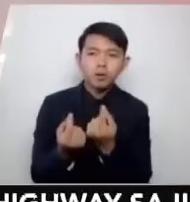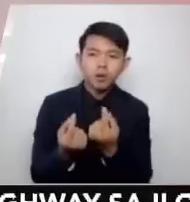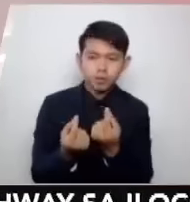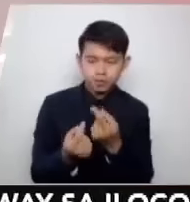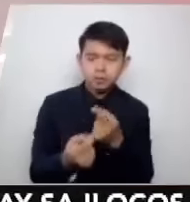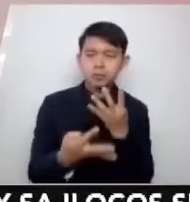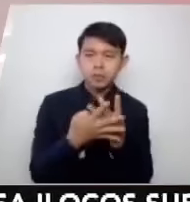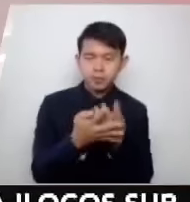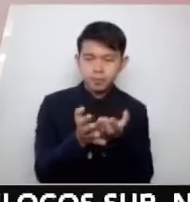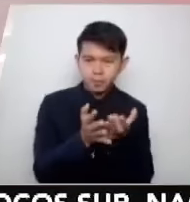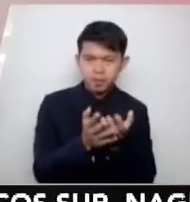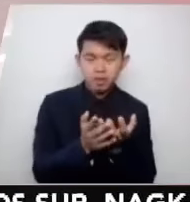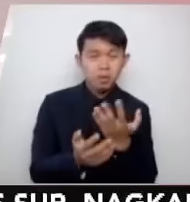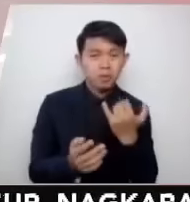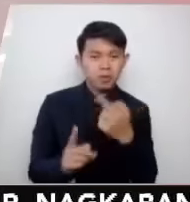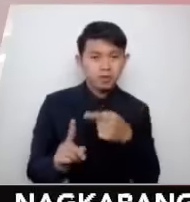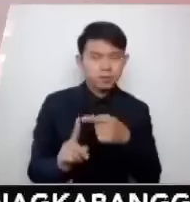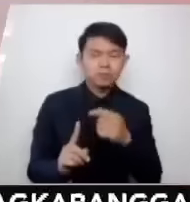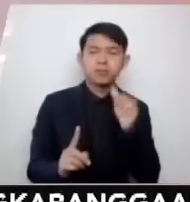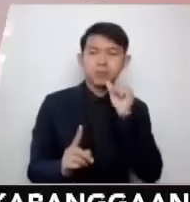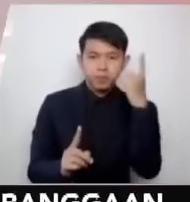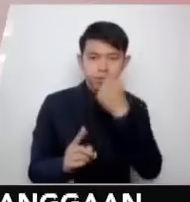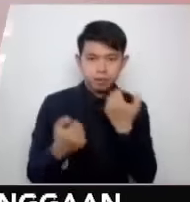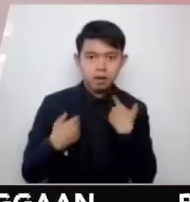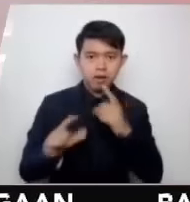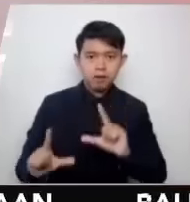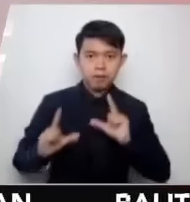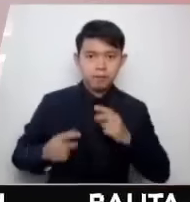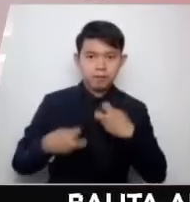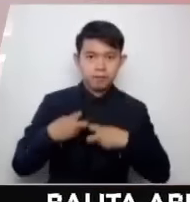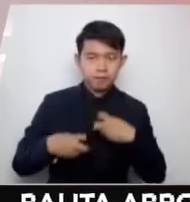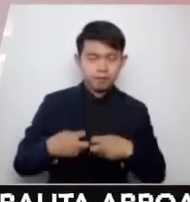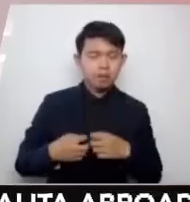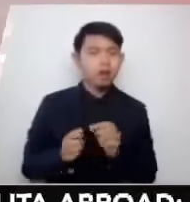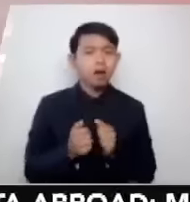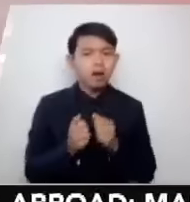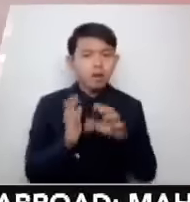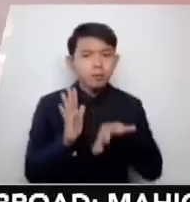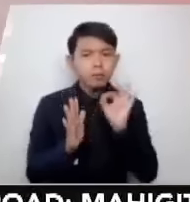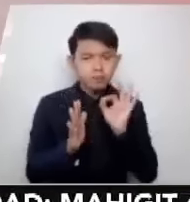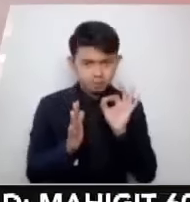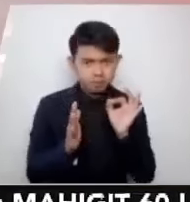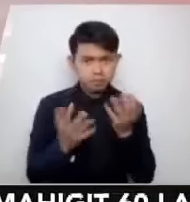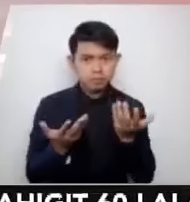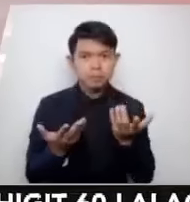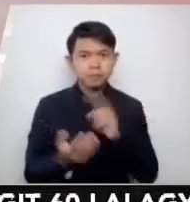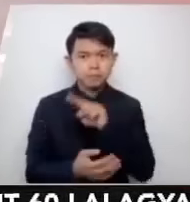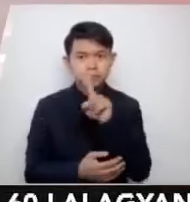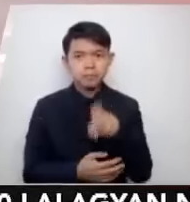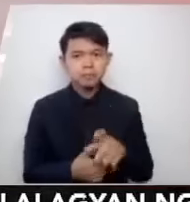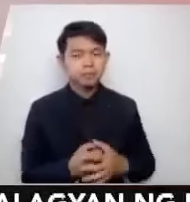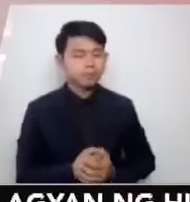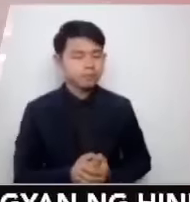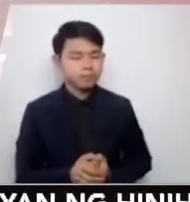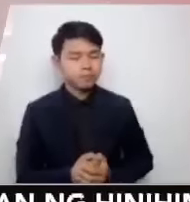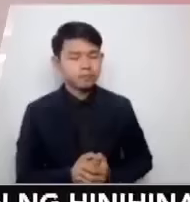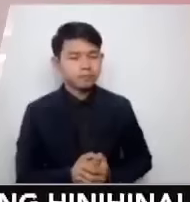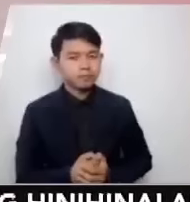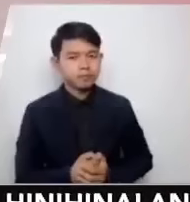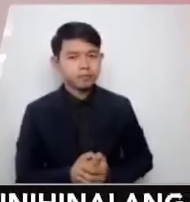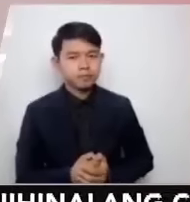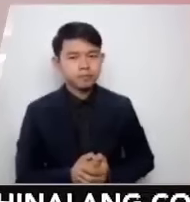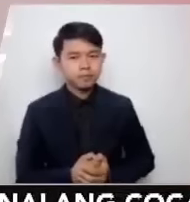lung infection itong si Alice Guo? Paano po ito nakumpirma ba in the first place? Hindi pa po ito kumpirmado.